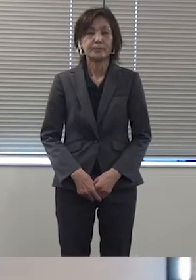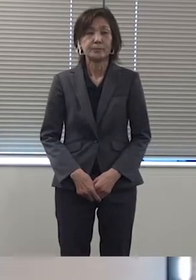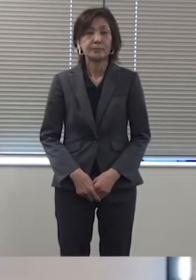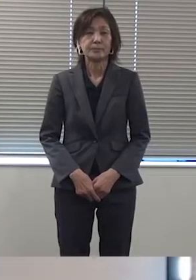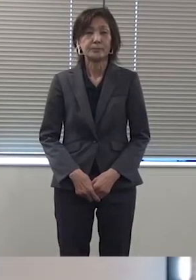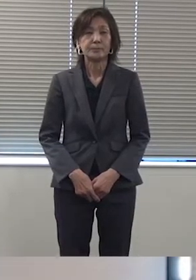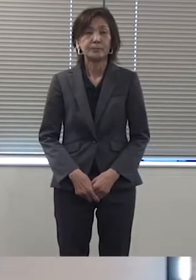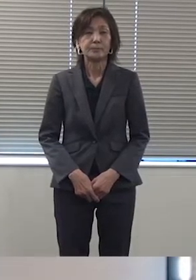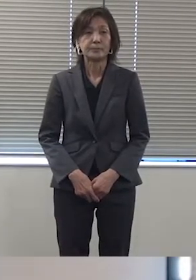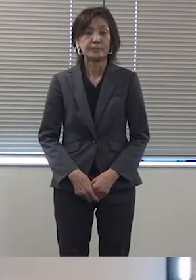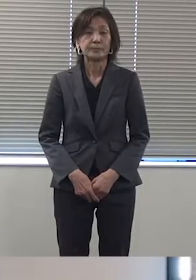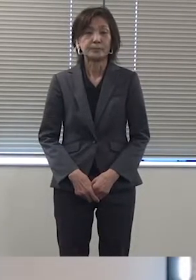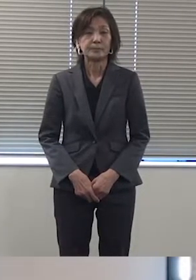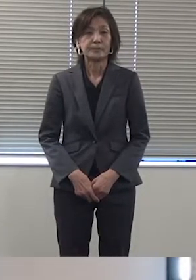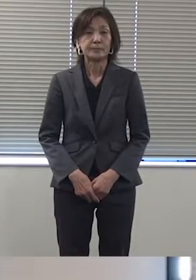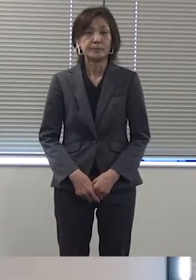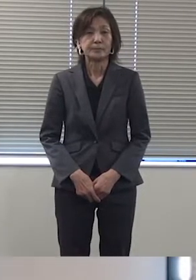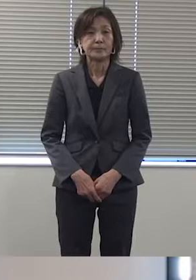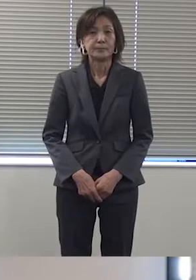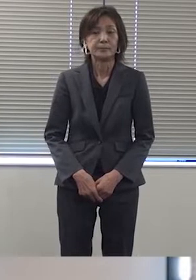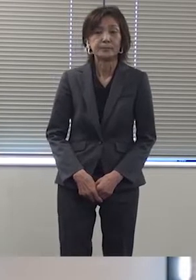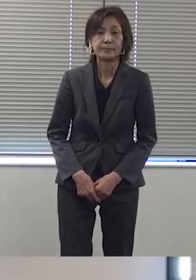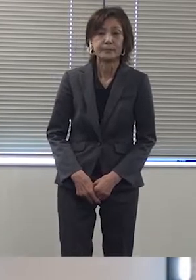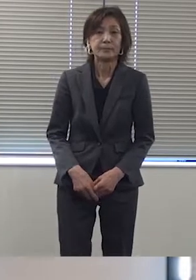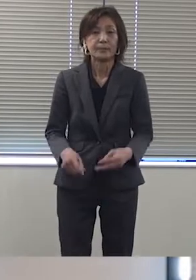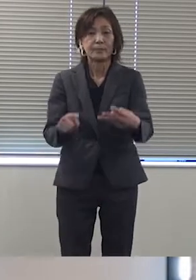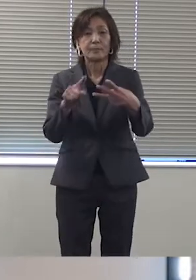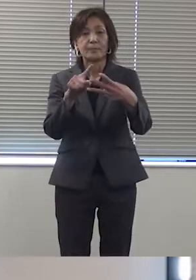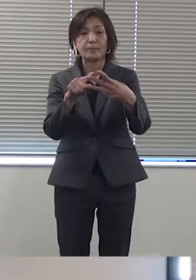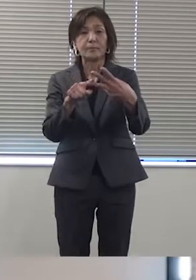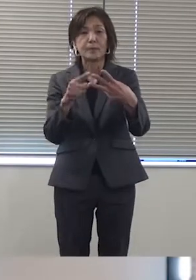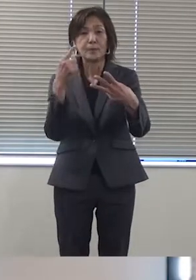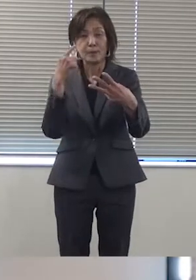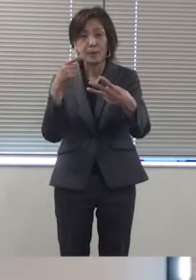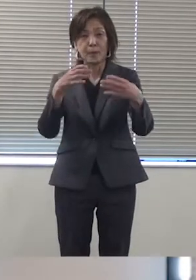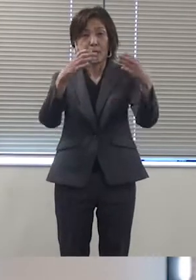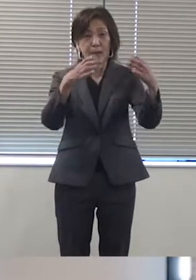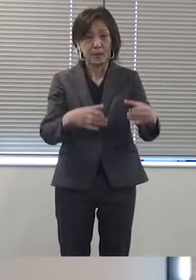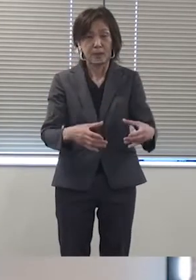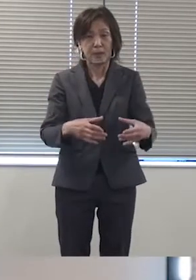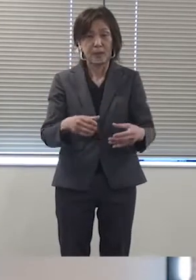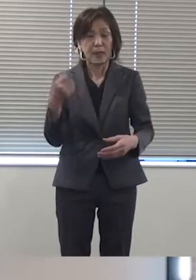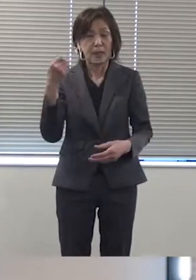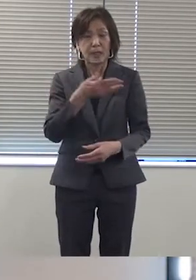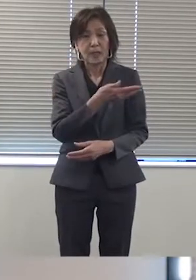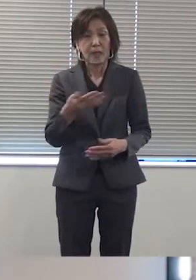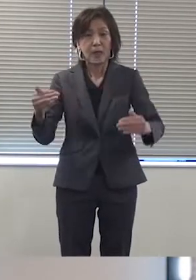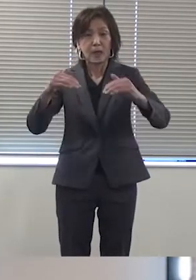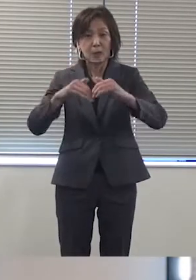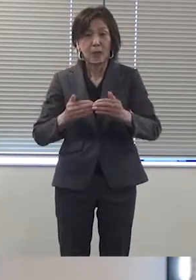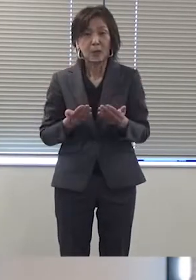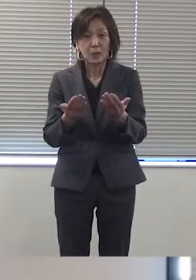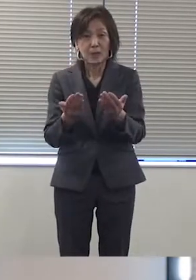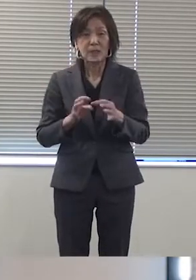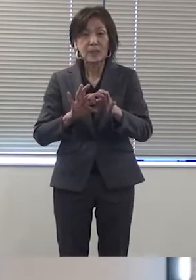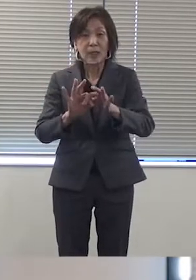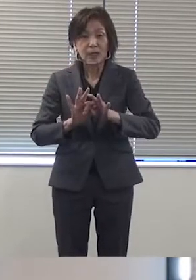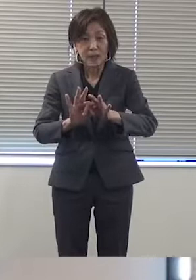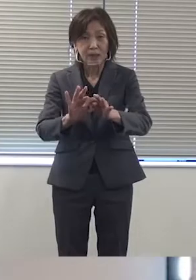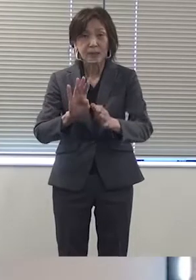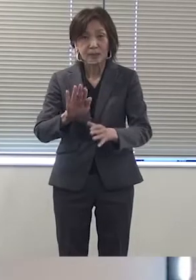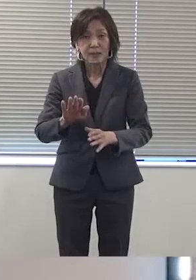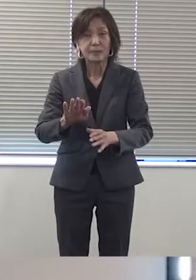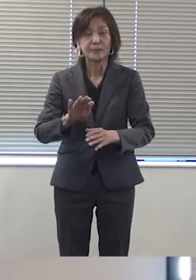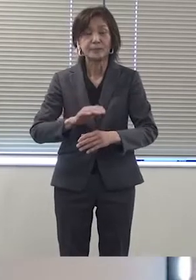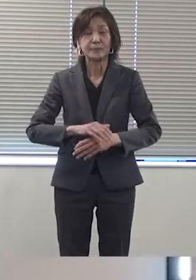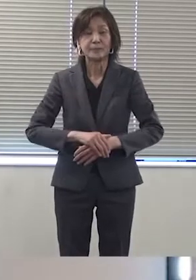もう一つの3本目の3つ目の柱ですが、南海トラフ地震関係です。まあ、大きなハードであります30